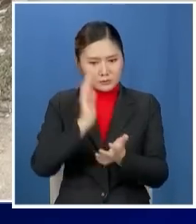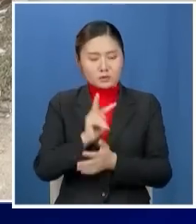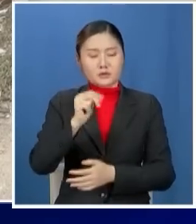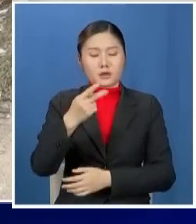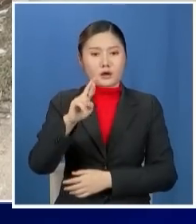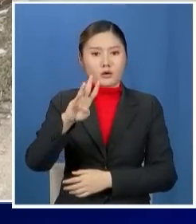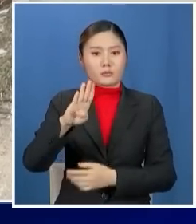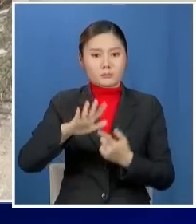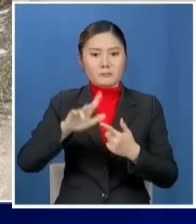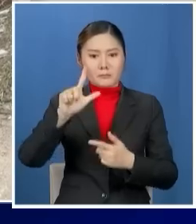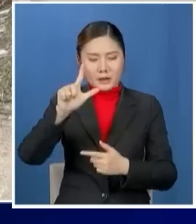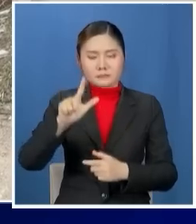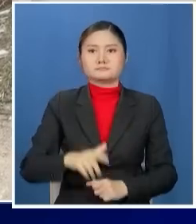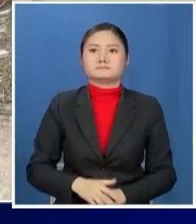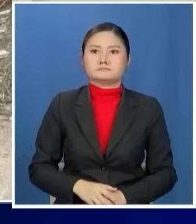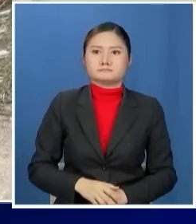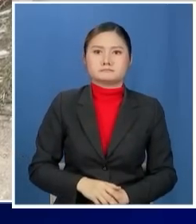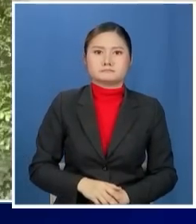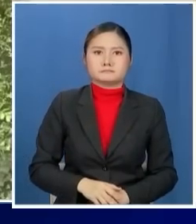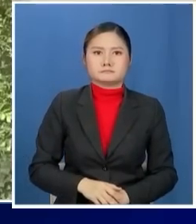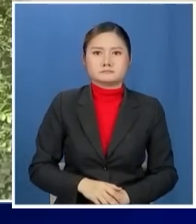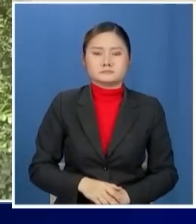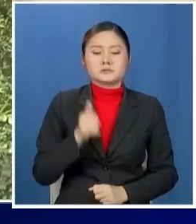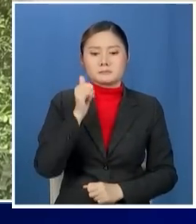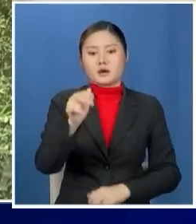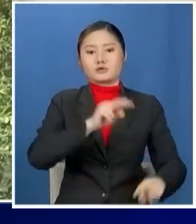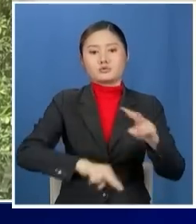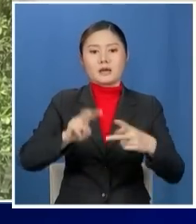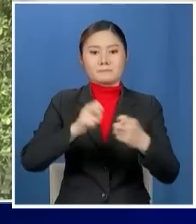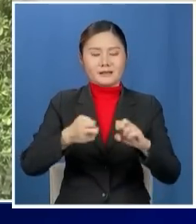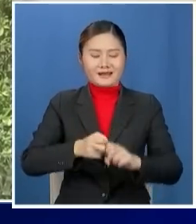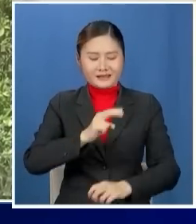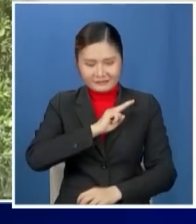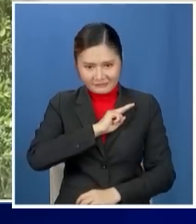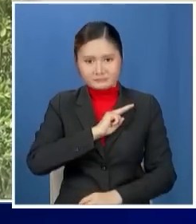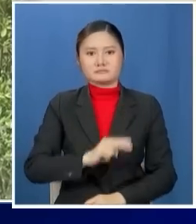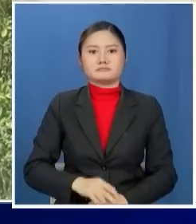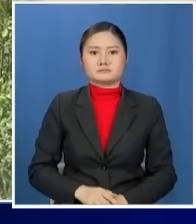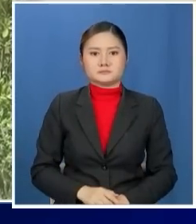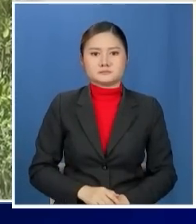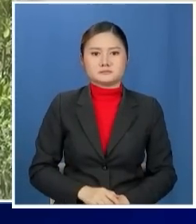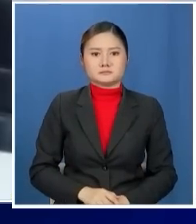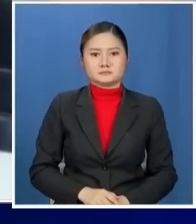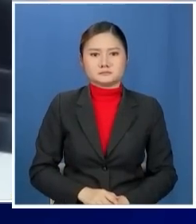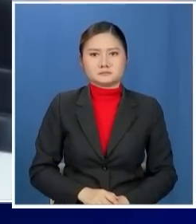ครบาลพลตำรวจตรีนพสินภูลสวัสดิ์ลงมาดูแลคดีนี้ด้วยตัวเองนะครับ